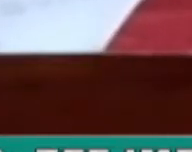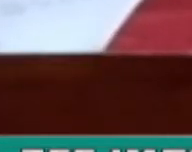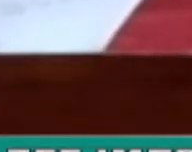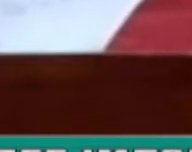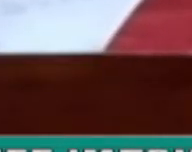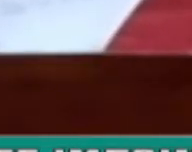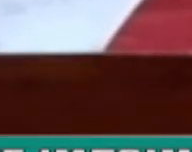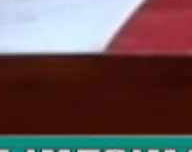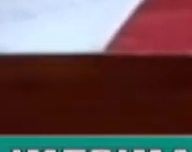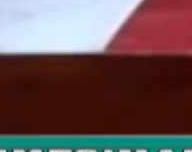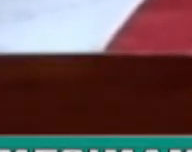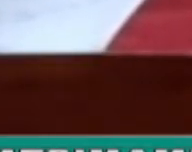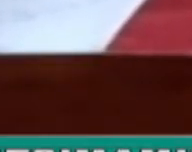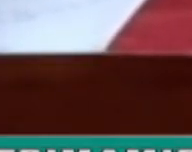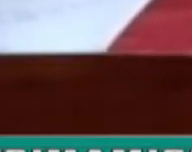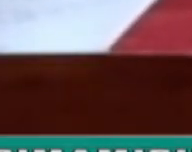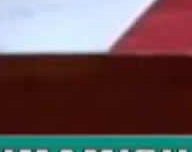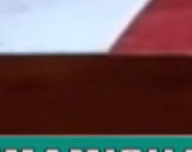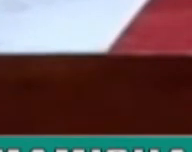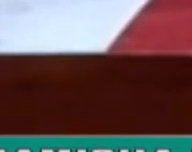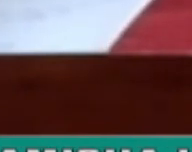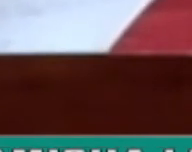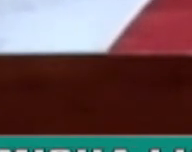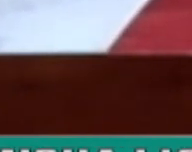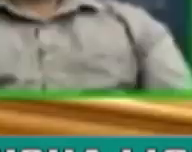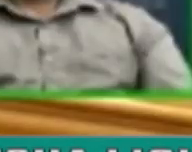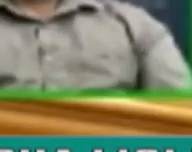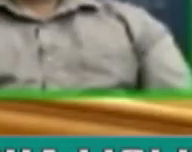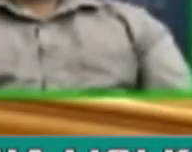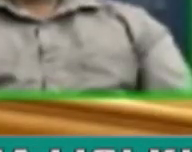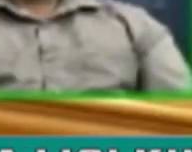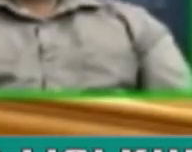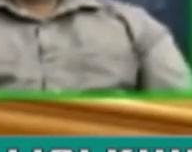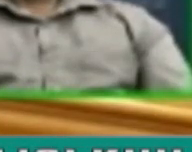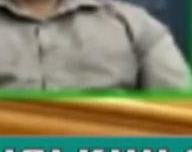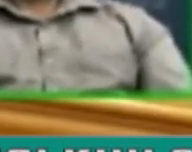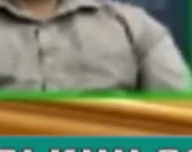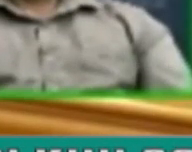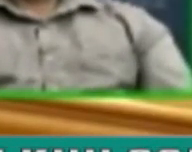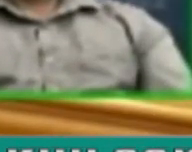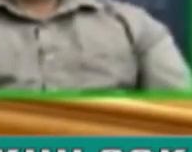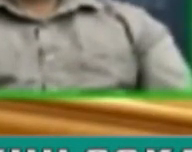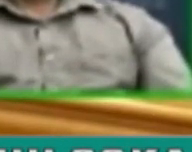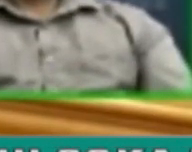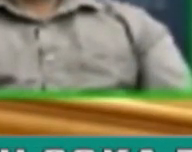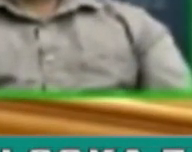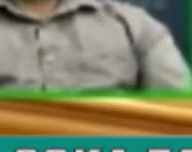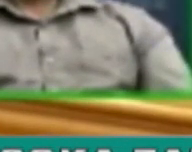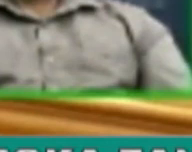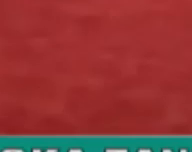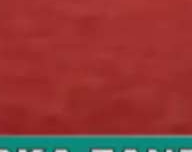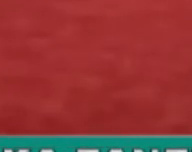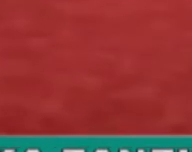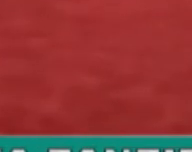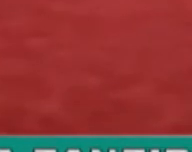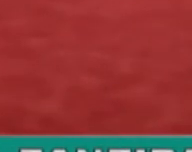Saidi Suleimani amesema Zanzibar, kama zilivyo nchi nyingine za kusini mwa jangwa la Sahara, imeathirika na ugonjwa huo unaosababishwa kwa kiasi